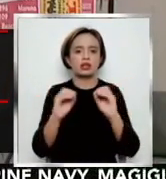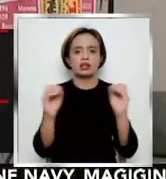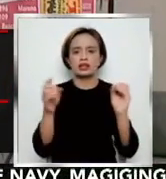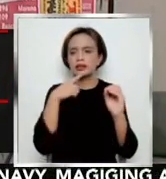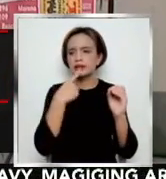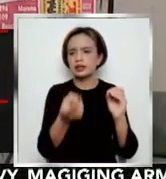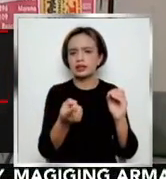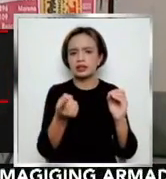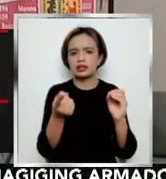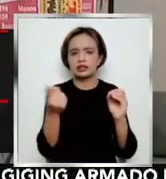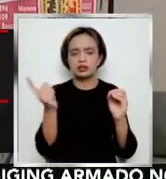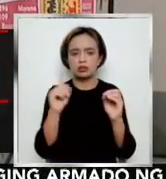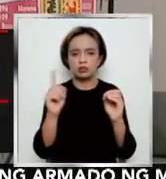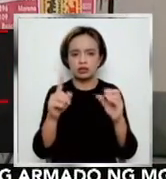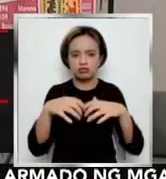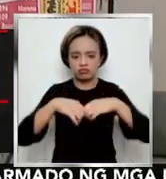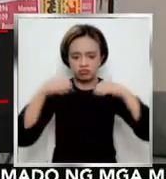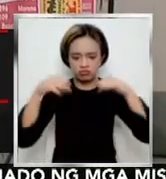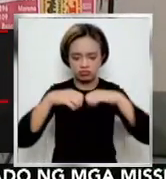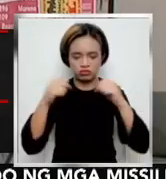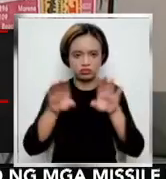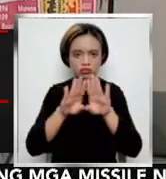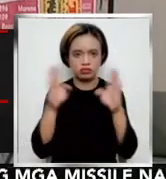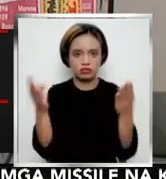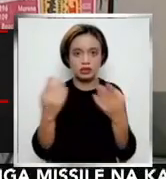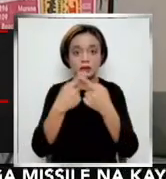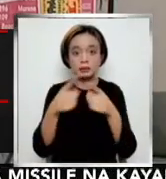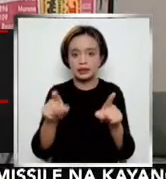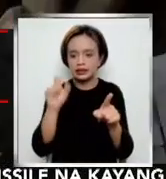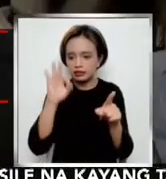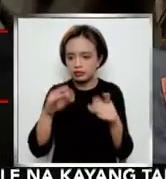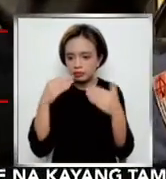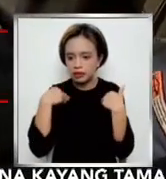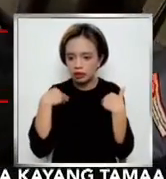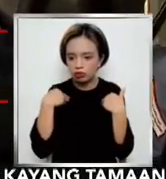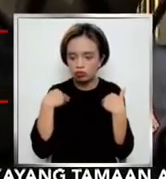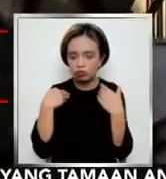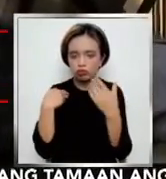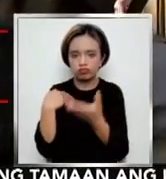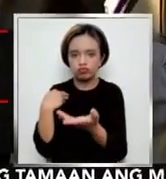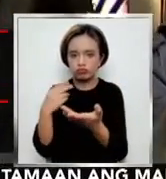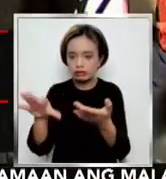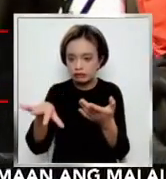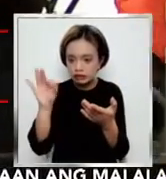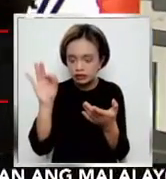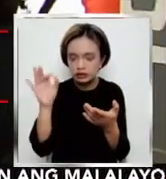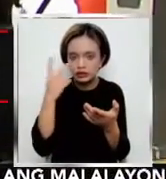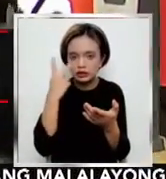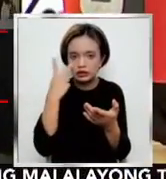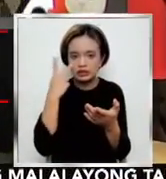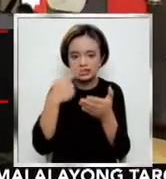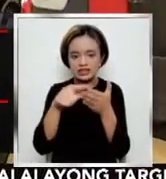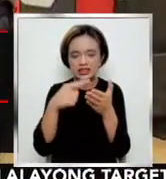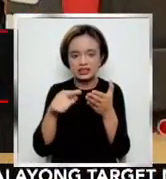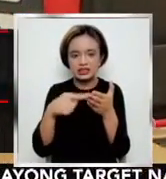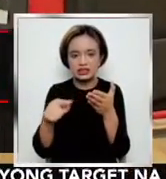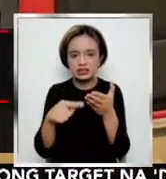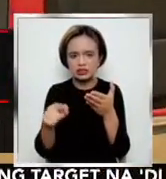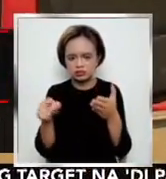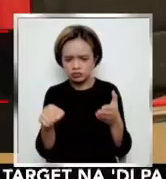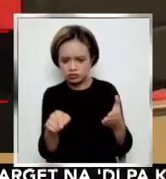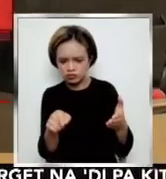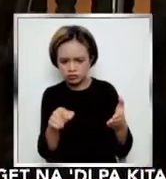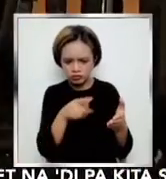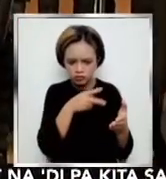pinubuksan yung mga boxes. Mm-hmm. Unless meron pong makita o ma-detect doon sa containers na kainainala or in